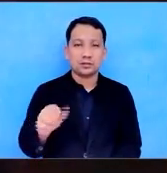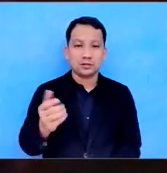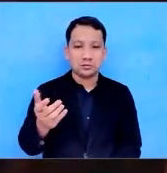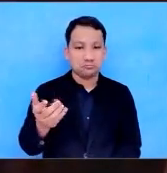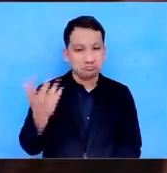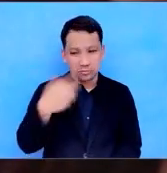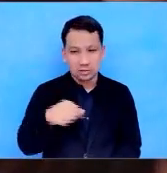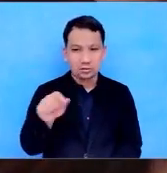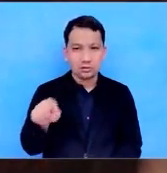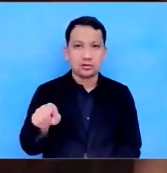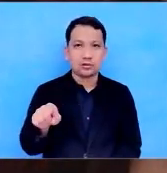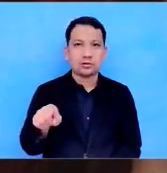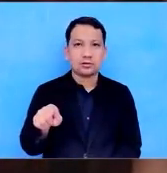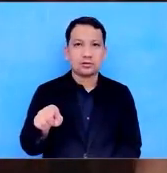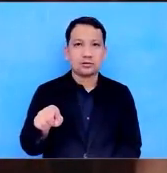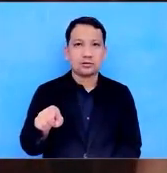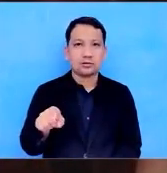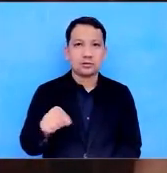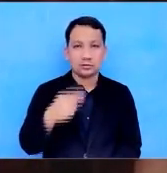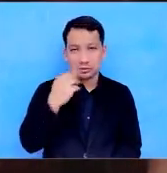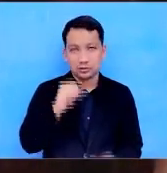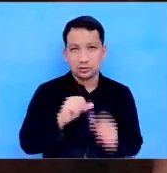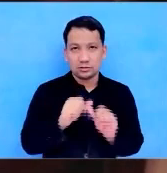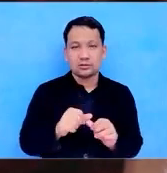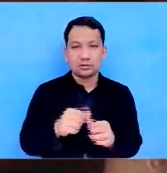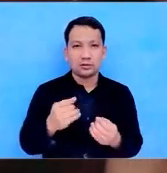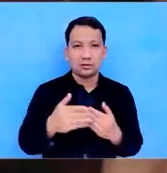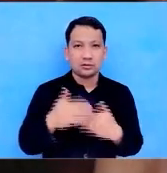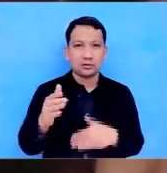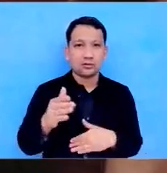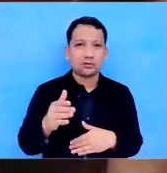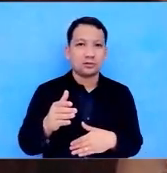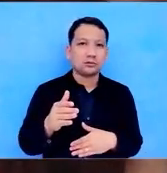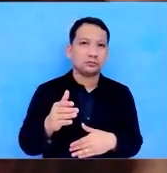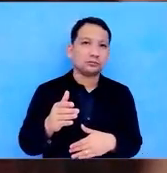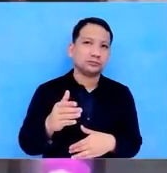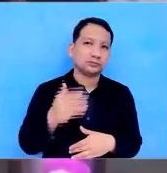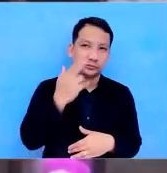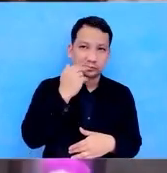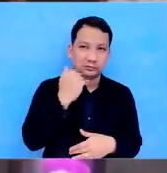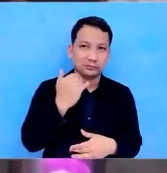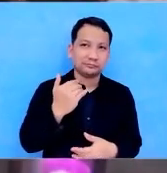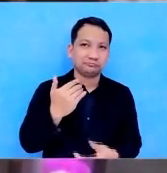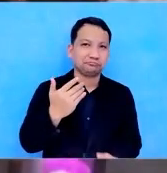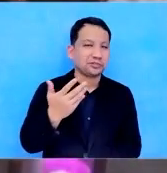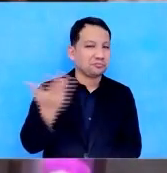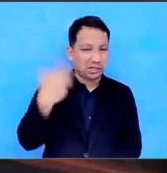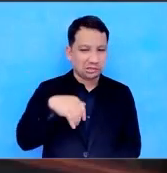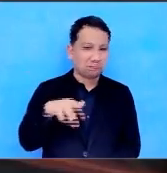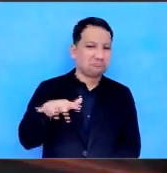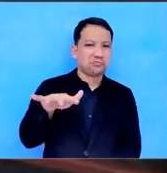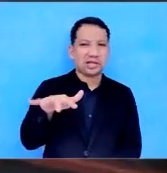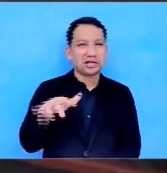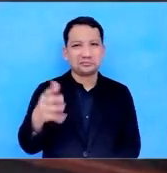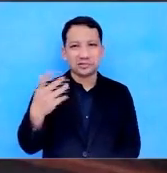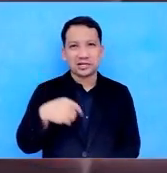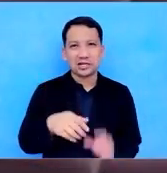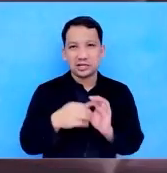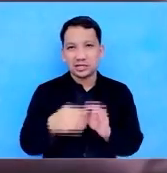a dark comedy, but with a lot of sass and class. Sunod naman dyan, ang